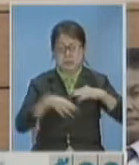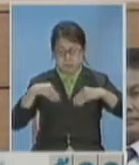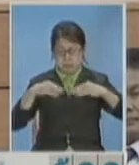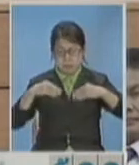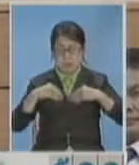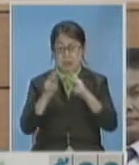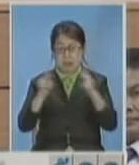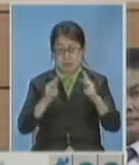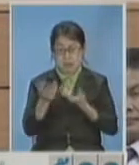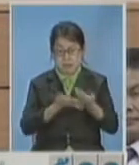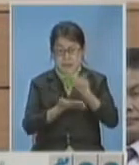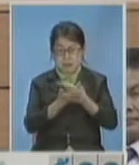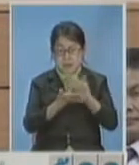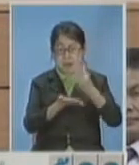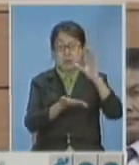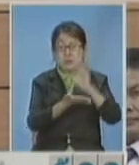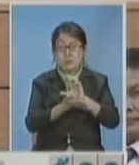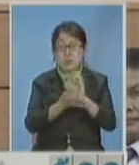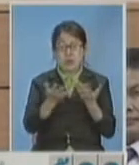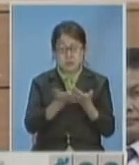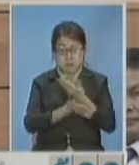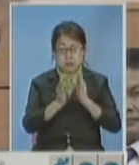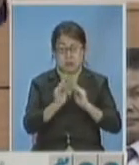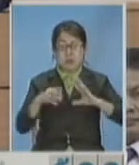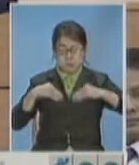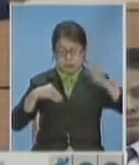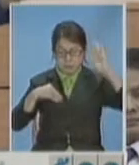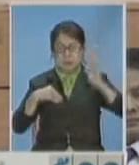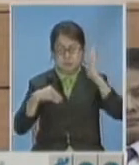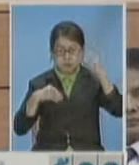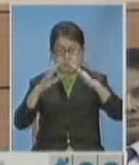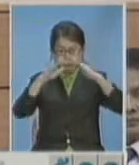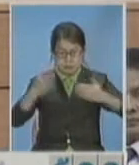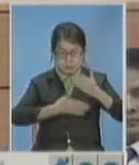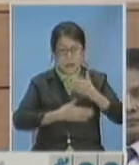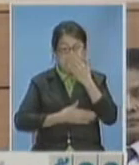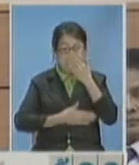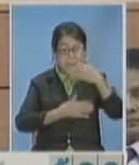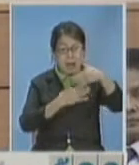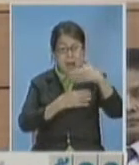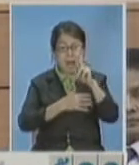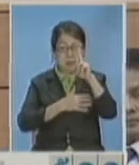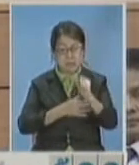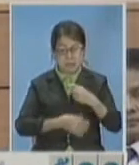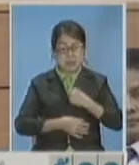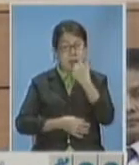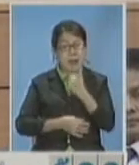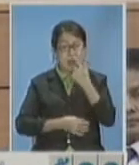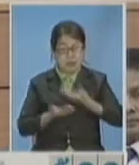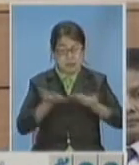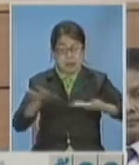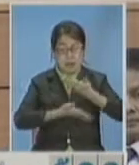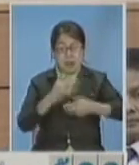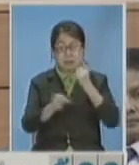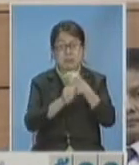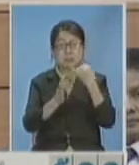ประมาณในห้องประชุมกรรมาธิการงบประมาณว่าจะจัดการต่อเต็นท์ขายอาหารของคนเสื้อแดงที่ละเมิดกฎหมายหน้าส